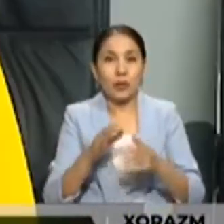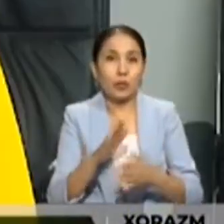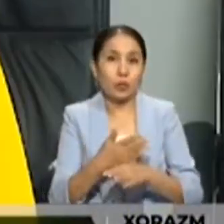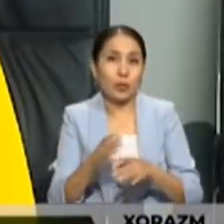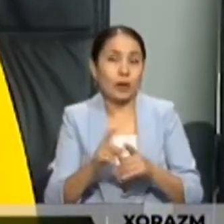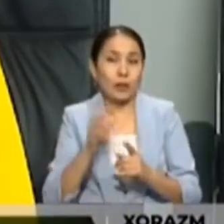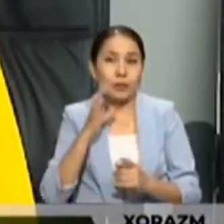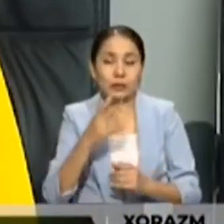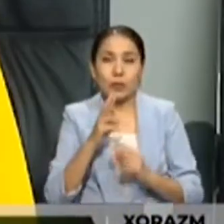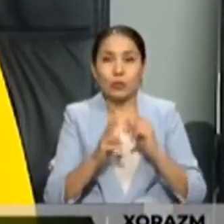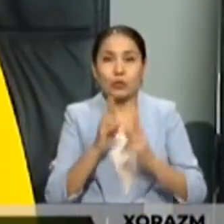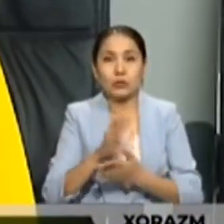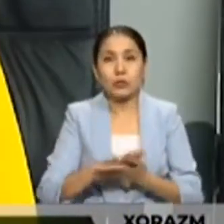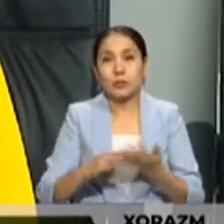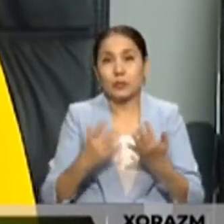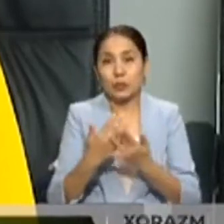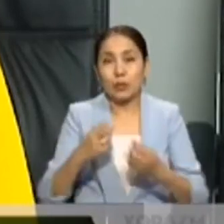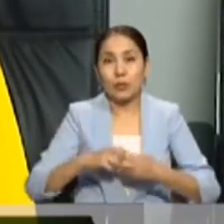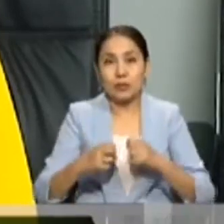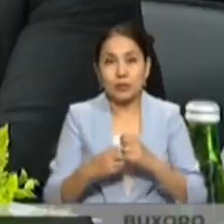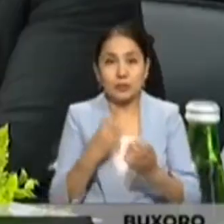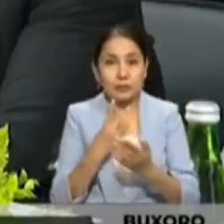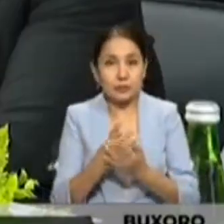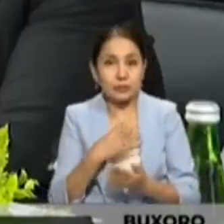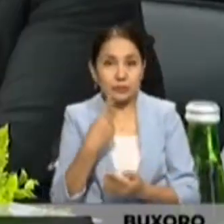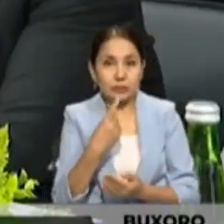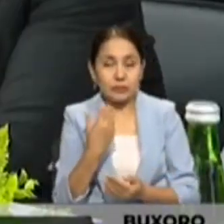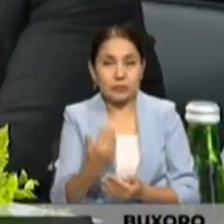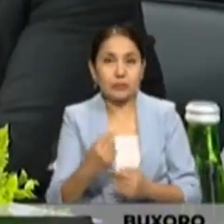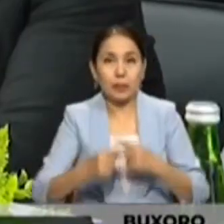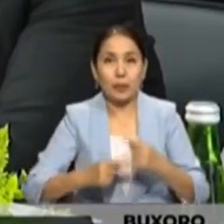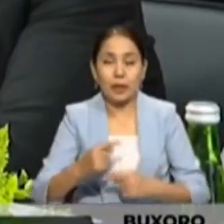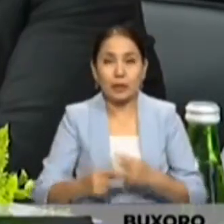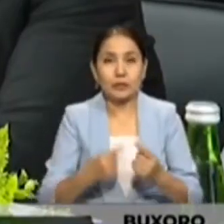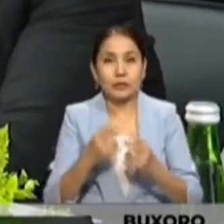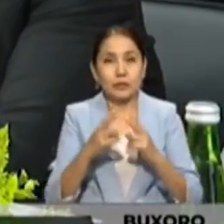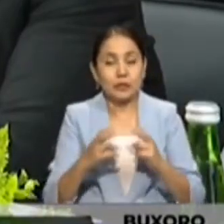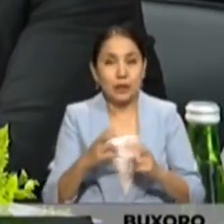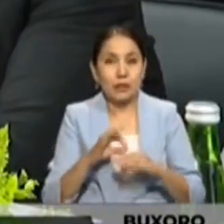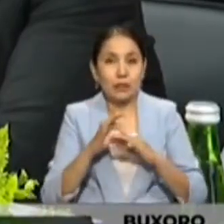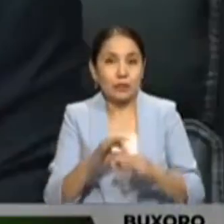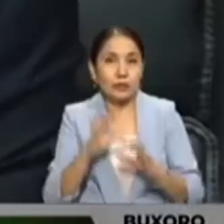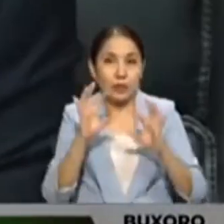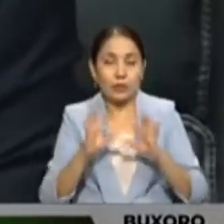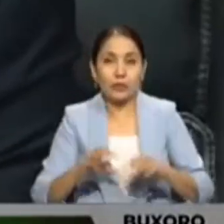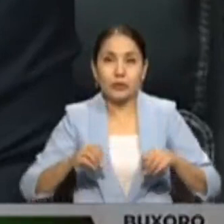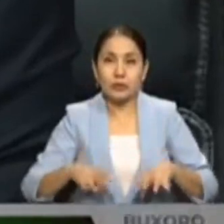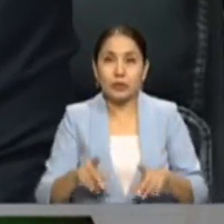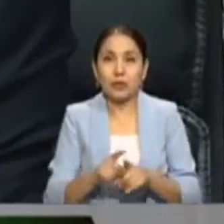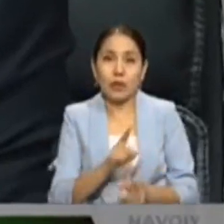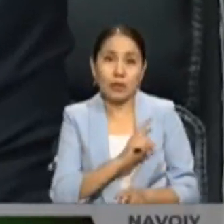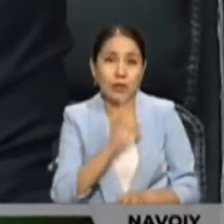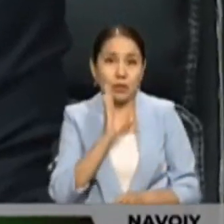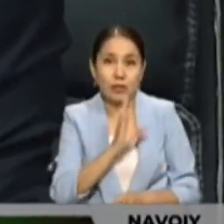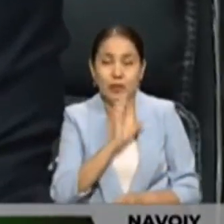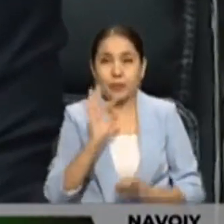eshitishdi. Murojaatlar davomida turli masalalar ko'rib chiqildi. Xususan, merosni tasarruf qilish huquqining qonuniy yechimi, yolg'iz